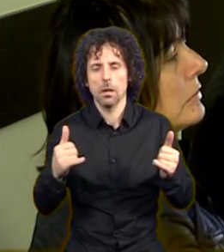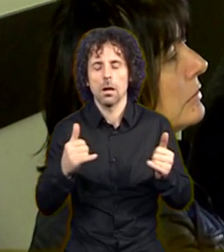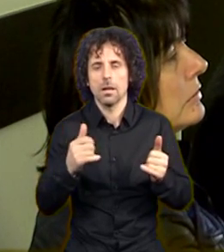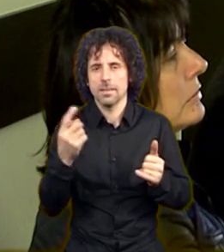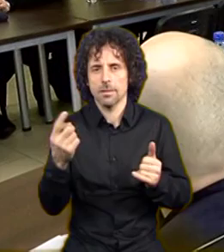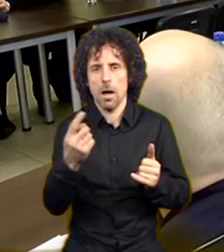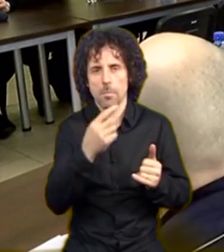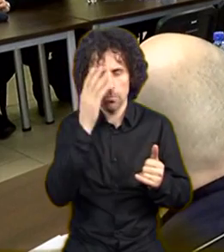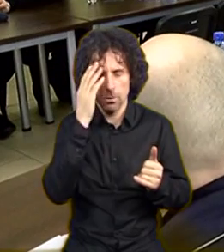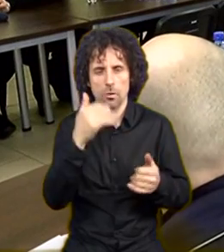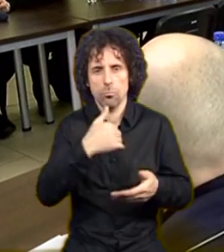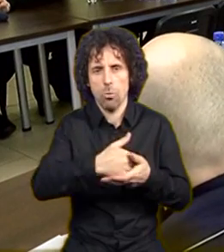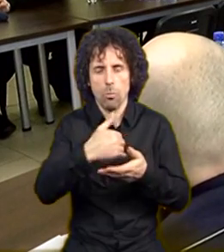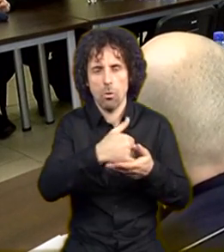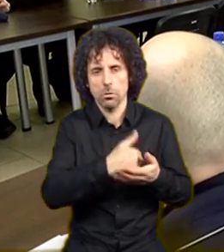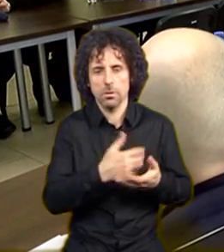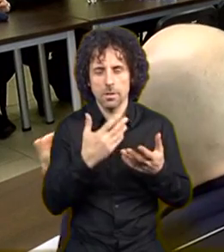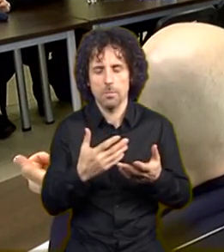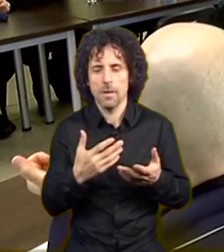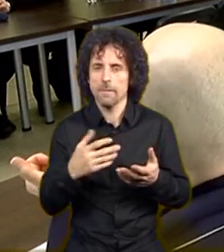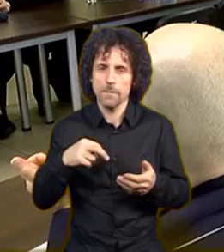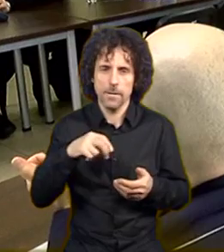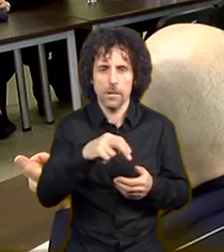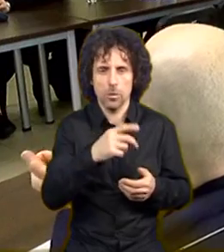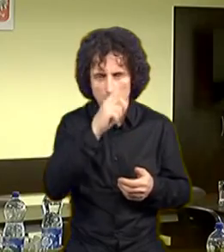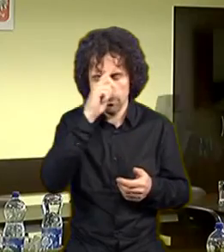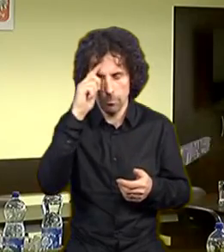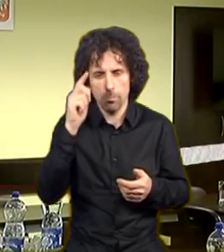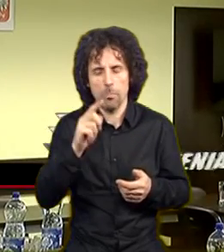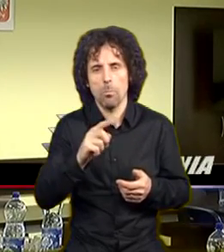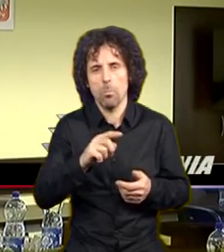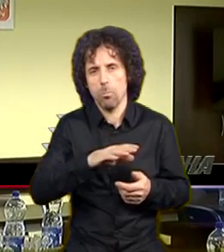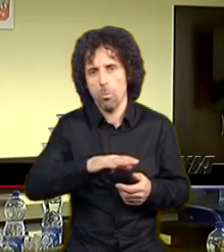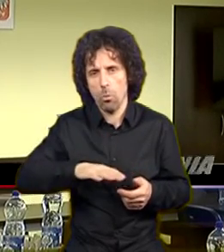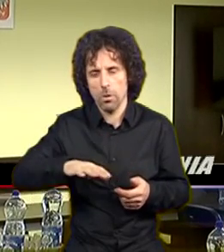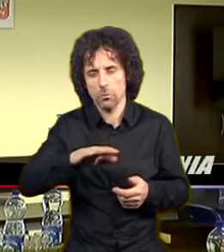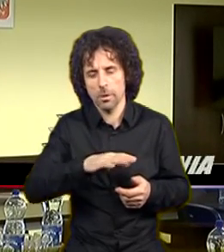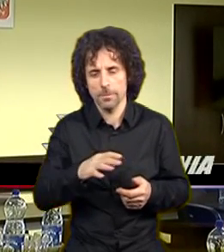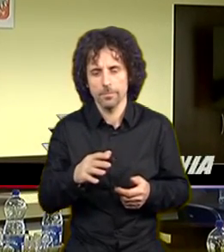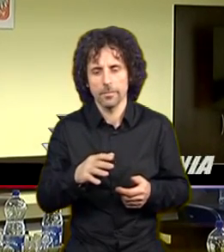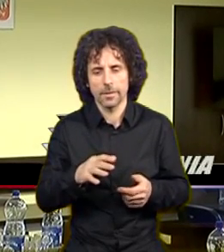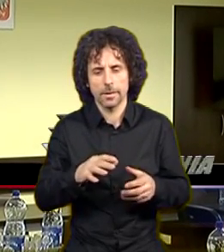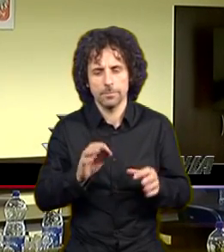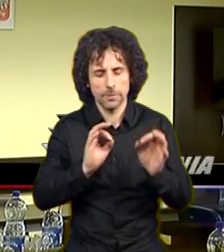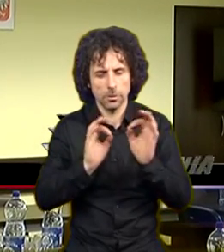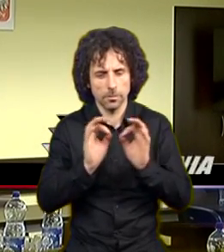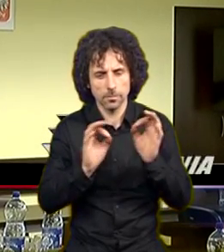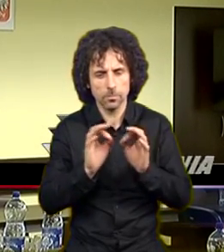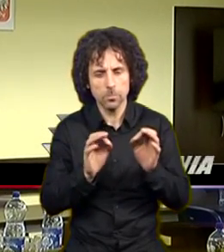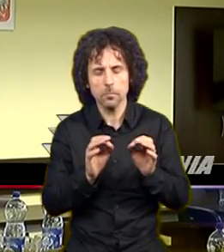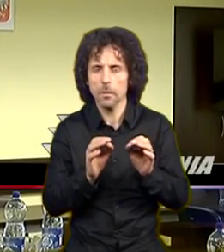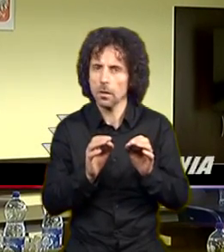no i przede wszystkim samych mieszkańców. Chcemy wyjść do społeczeństwa, chcemy pozyskać od społeczności lokalnej wszelkie